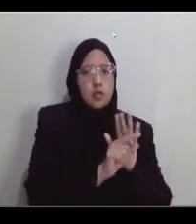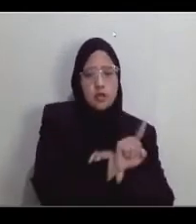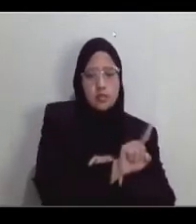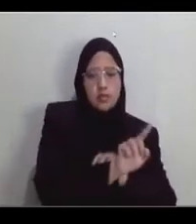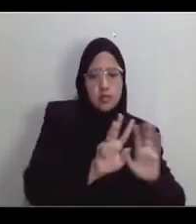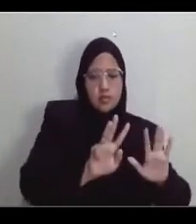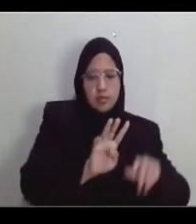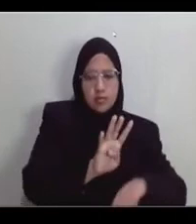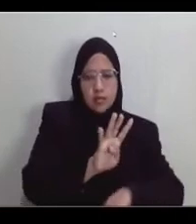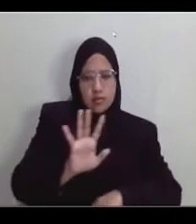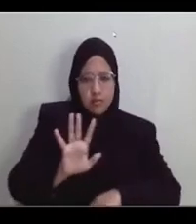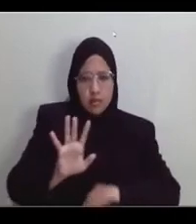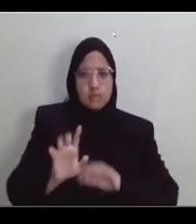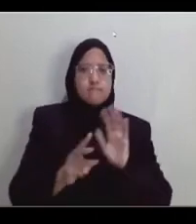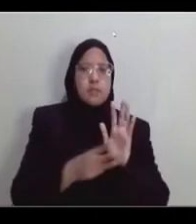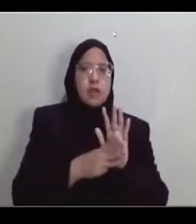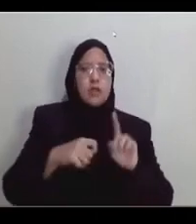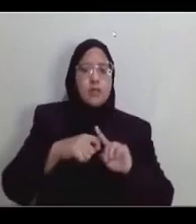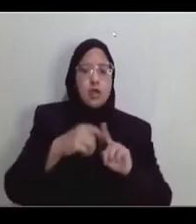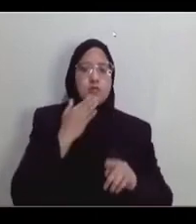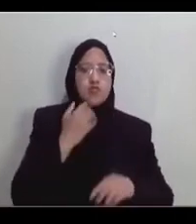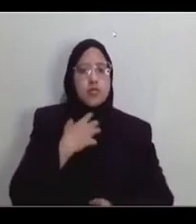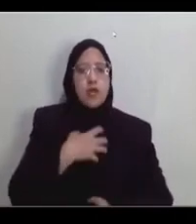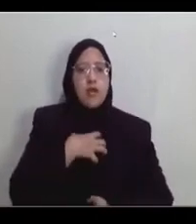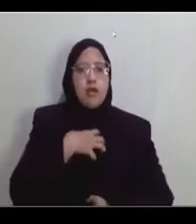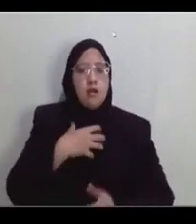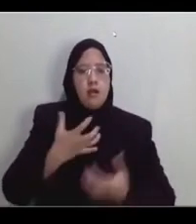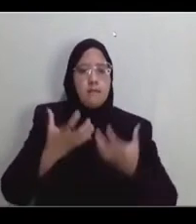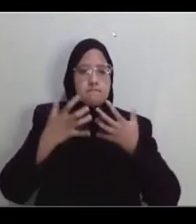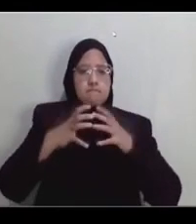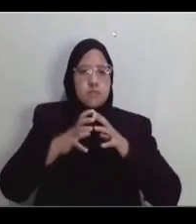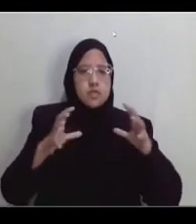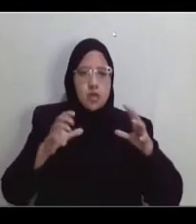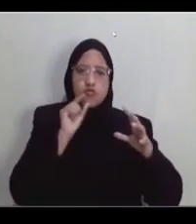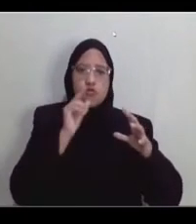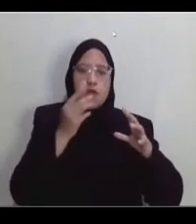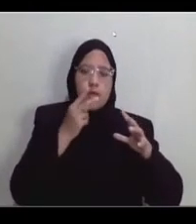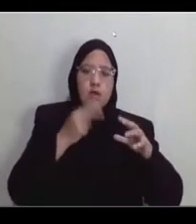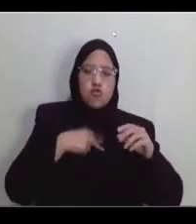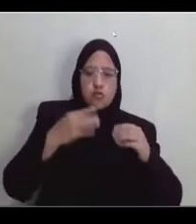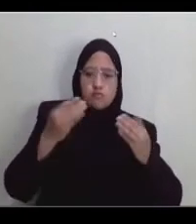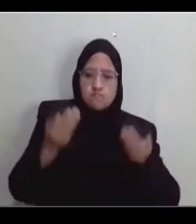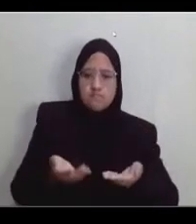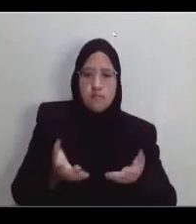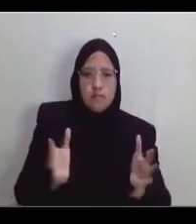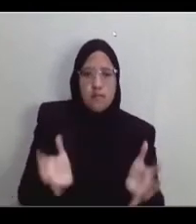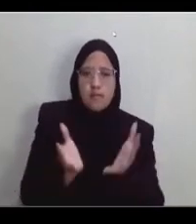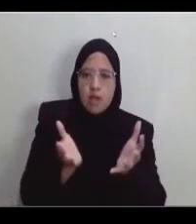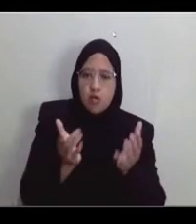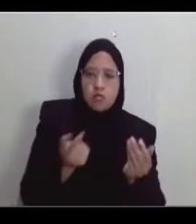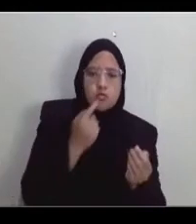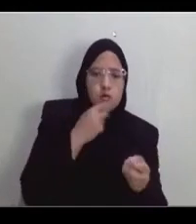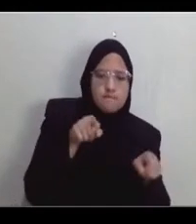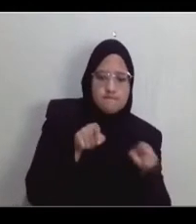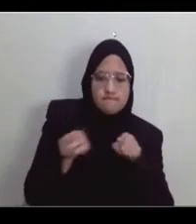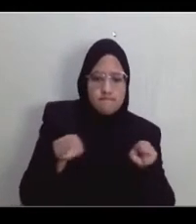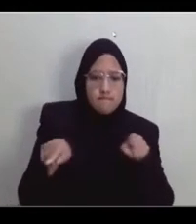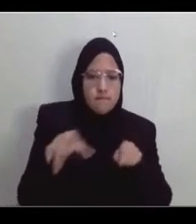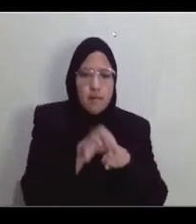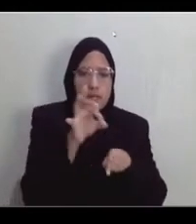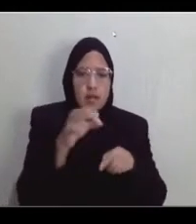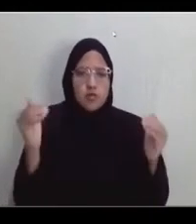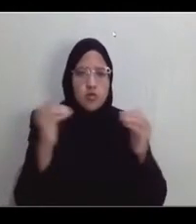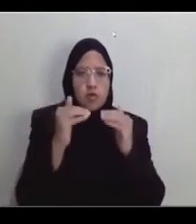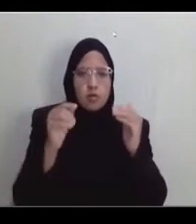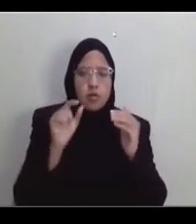Mahkamah Konstitusi diberi kewenangan besar untuk mengadili dan memutus pada tingkat pertama dan terakhir yang putusannya bersifat final